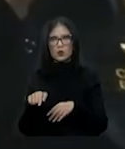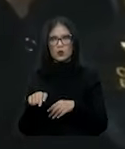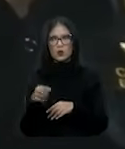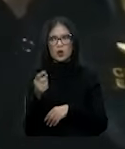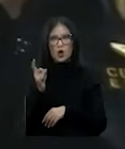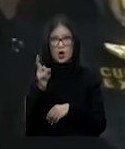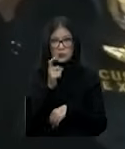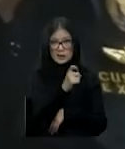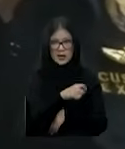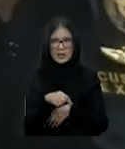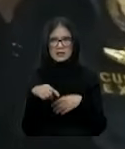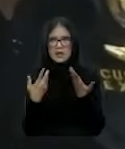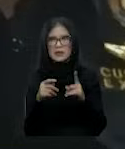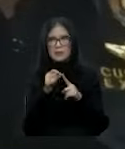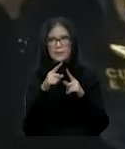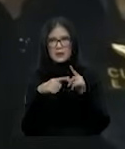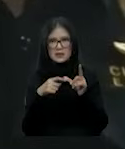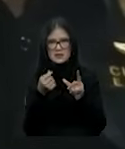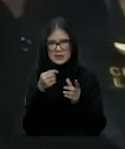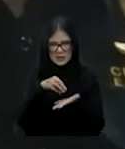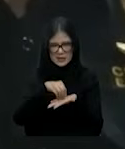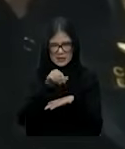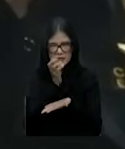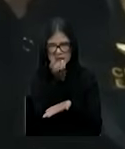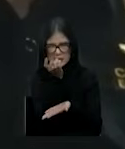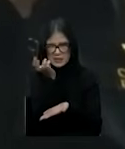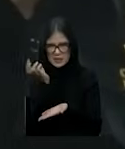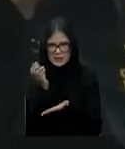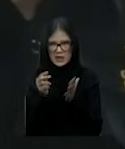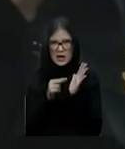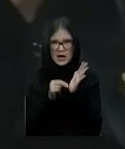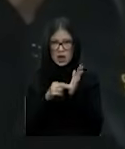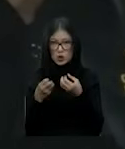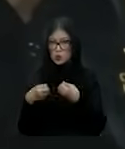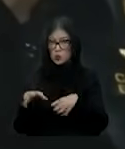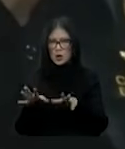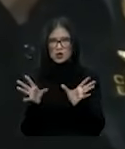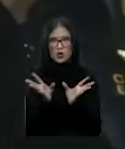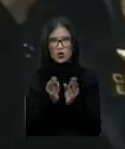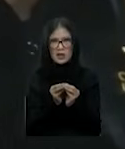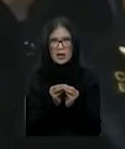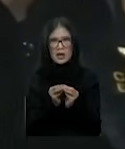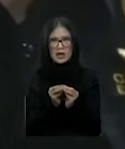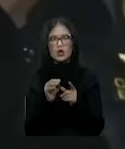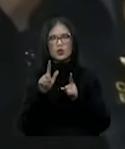pasir ini, benih baby lobster jenis pasir ini, nilai barangnya total adalah